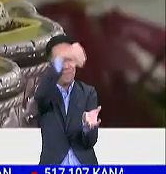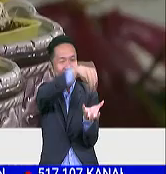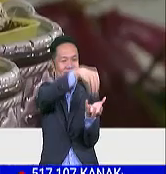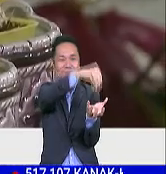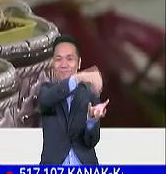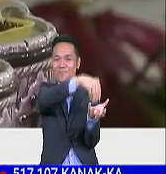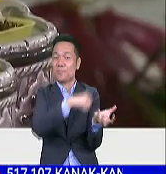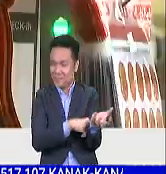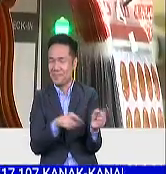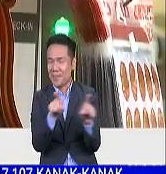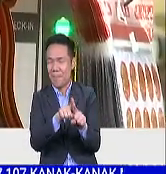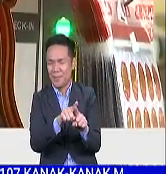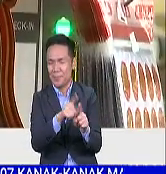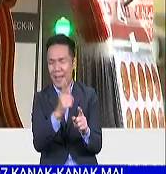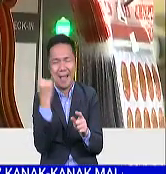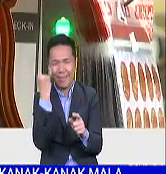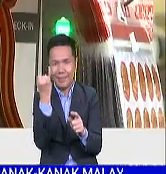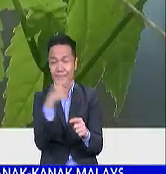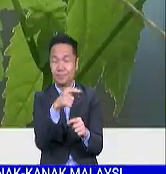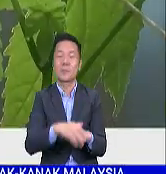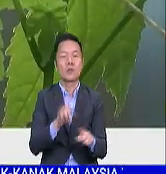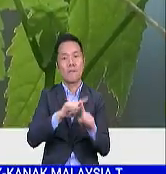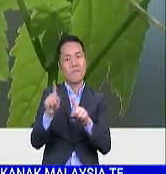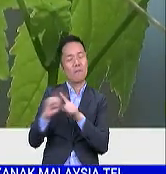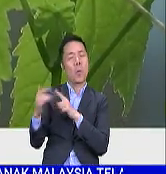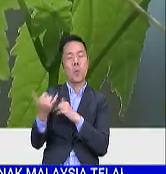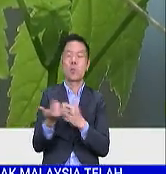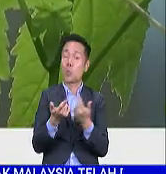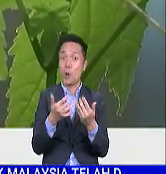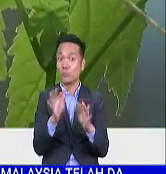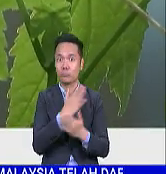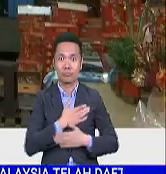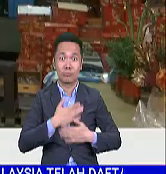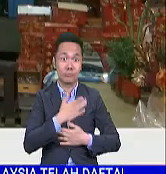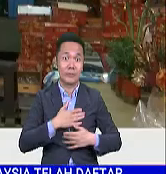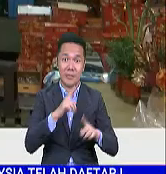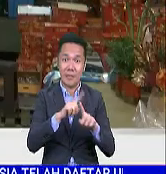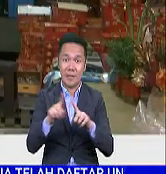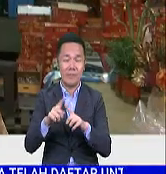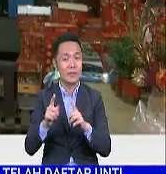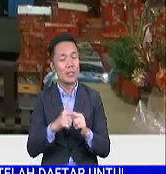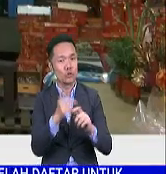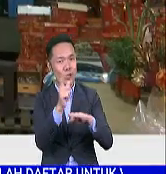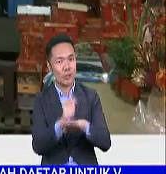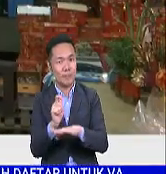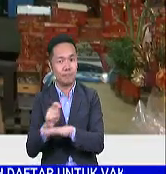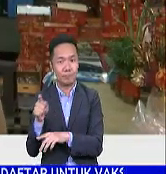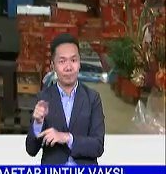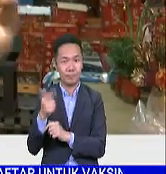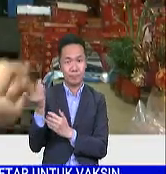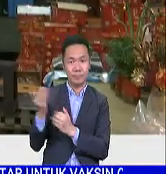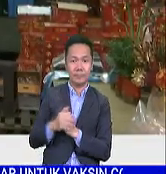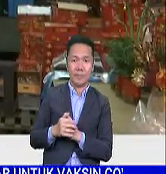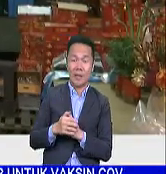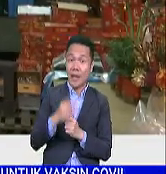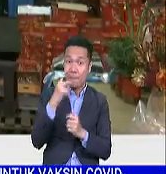pelbagai persediaan lain juga dititik beratkan ketika perayaan ini. Yang paling common lah, nanti